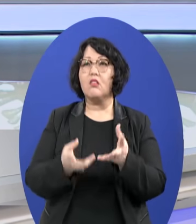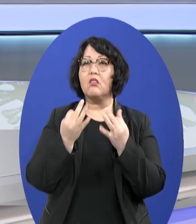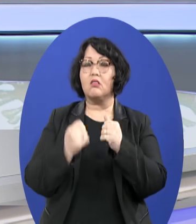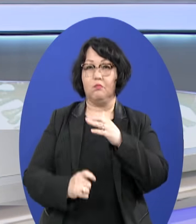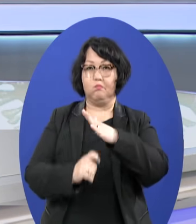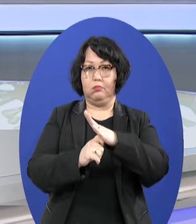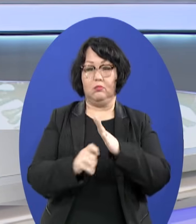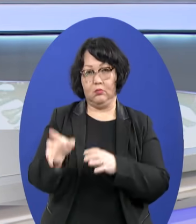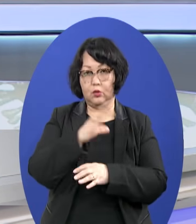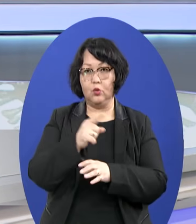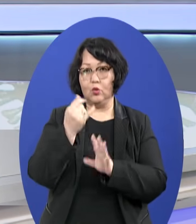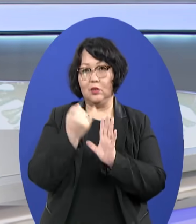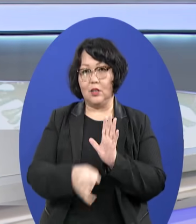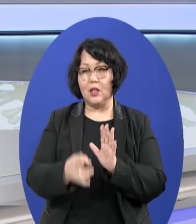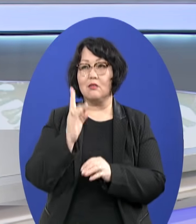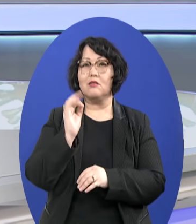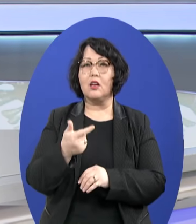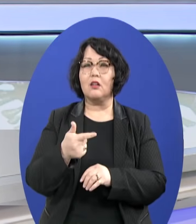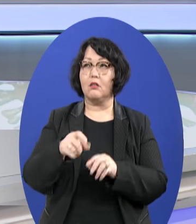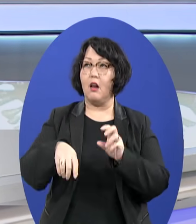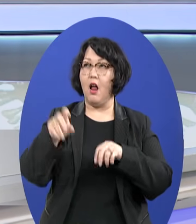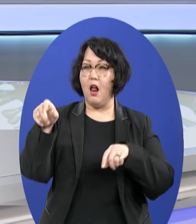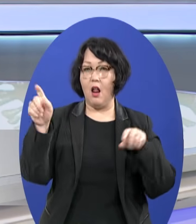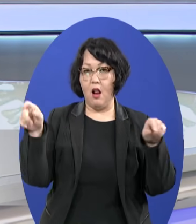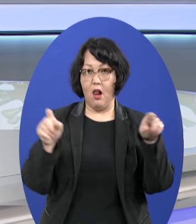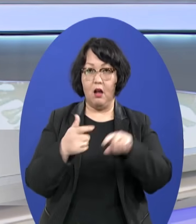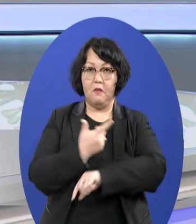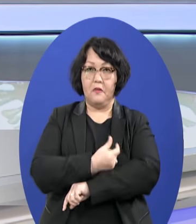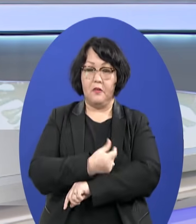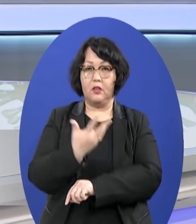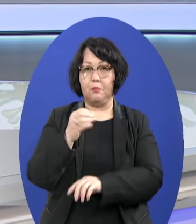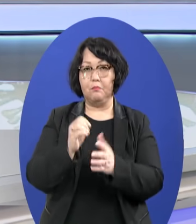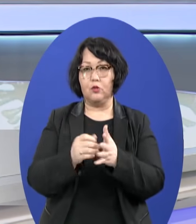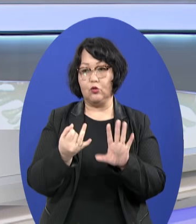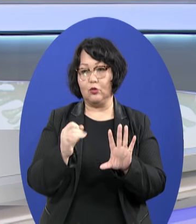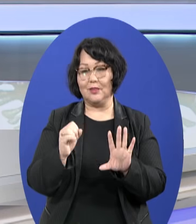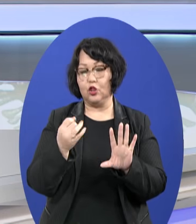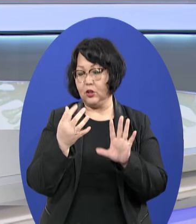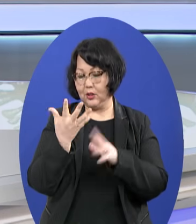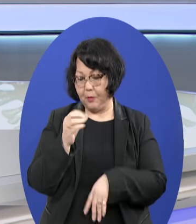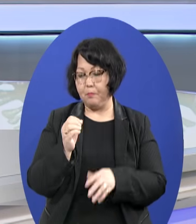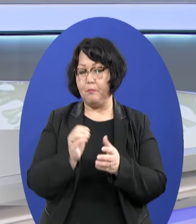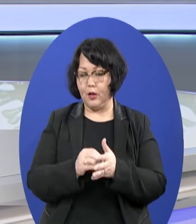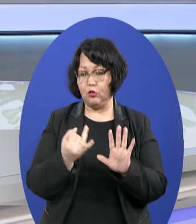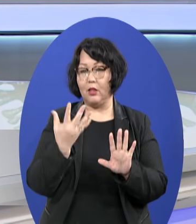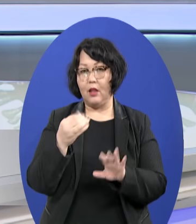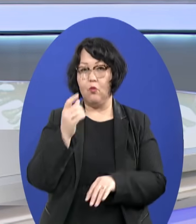нийтдээ 160 цагт дархлаажуулалтын цэг ажиллаж байна. Энэ цэгүүдээр 50,750 хүнийг вакцинд хамруулахар